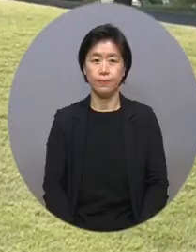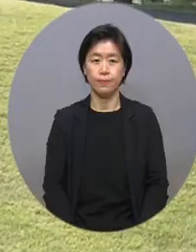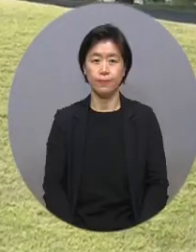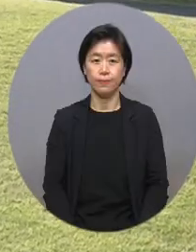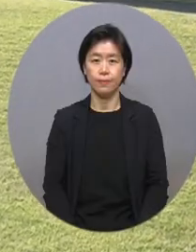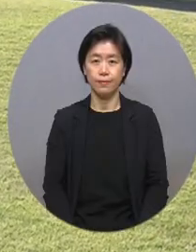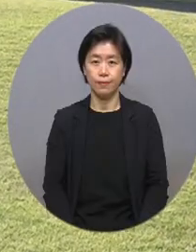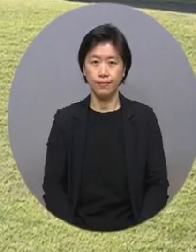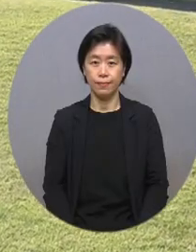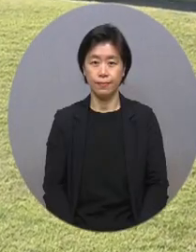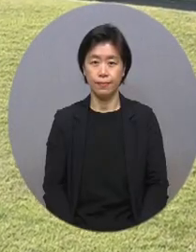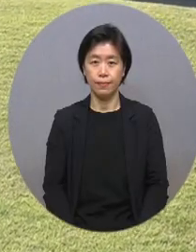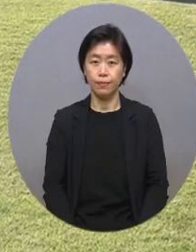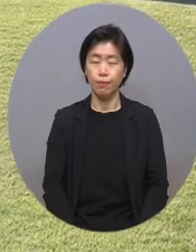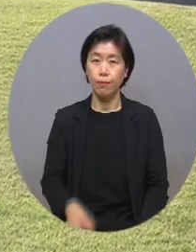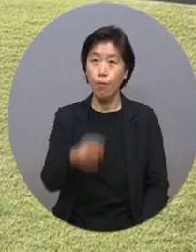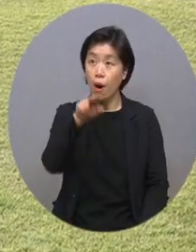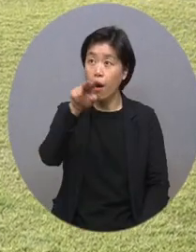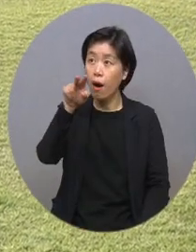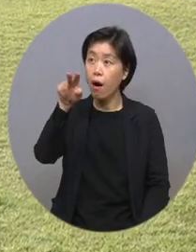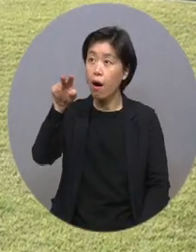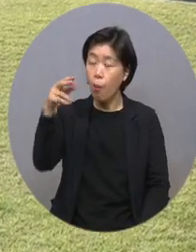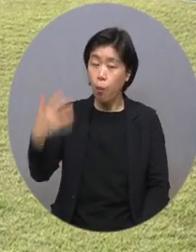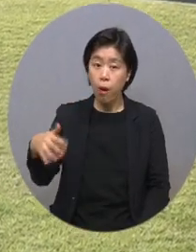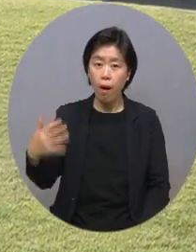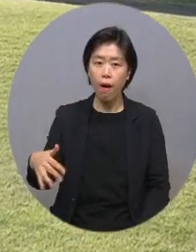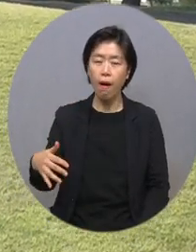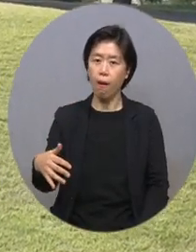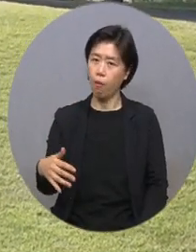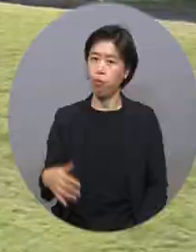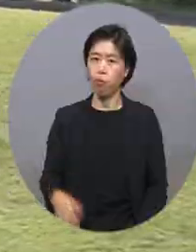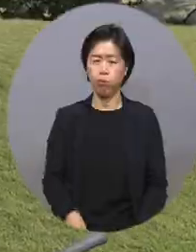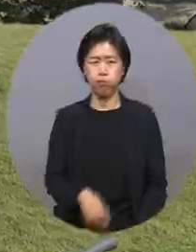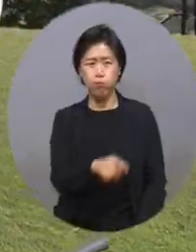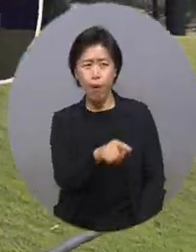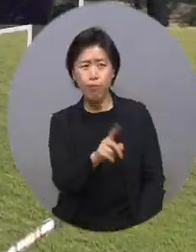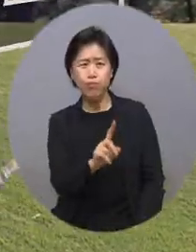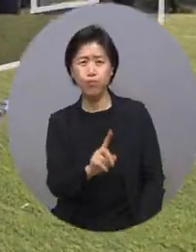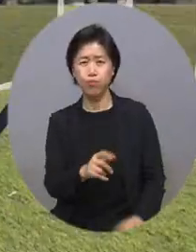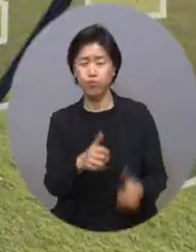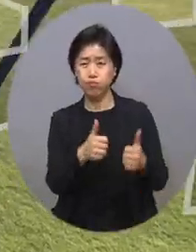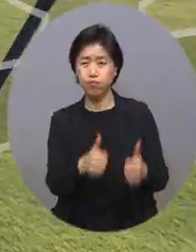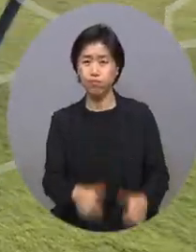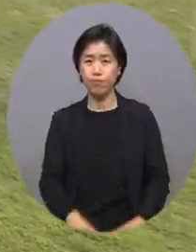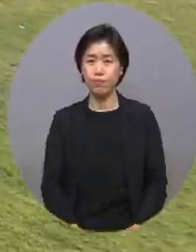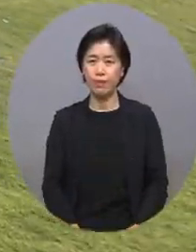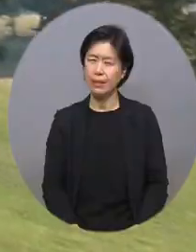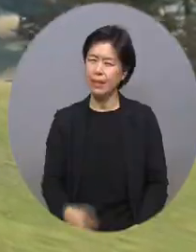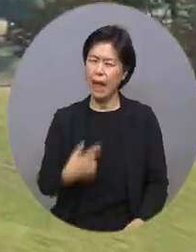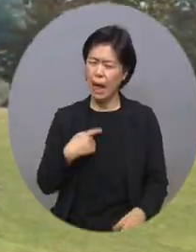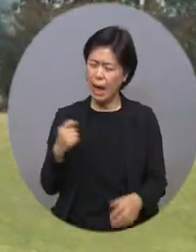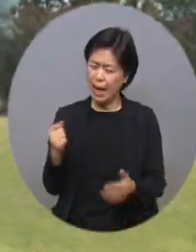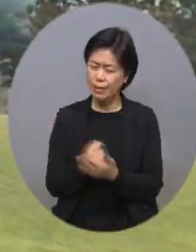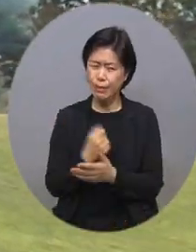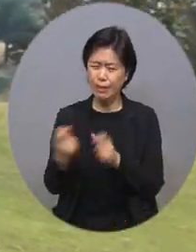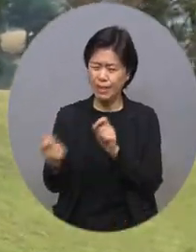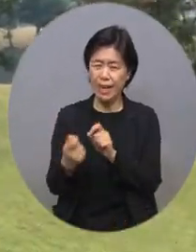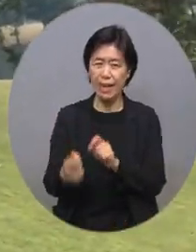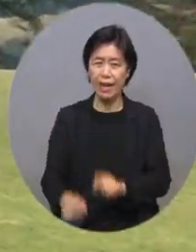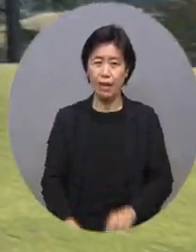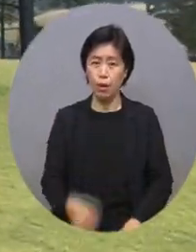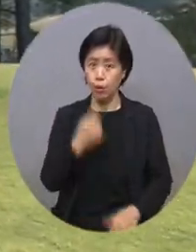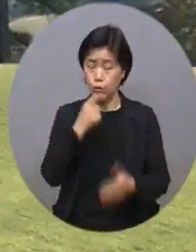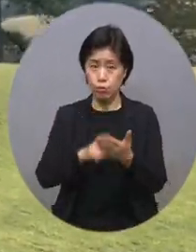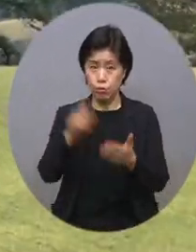오! 오! 와! 우와! 짧았다. 이야, 여기 쉽지 않습니다.